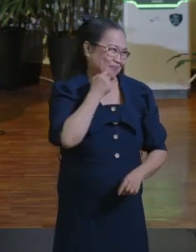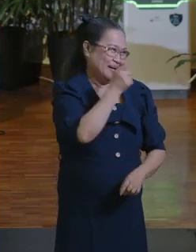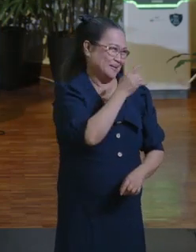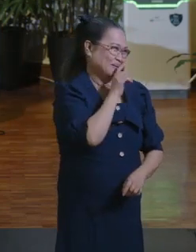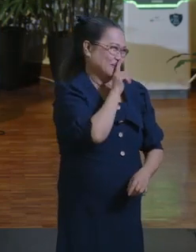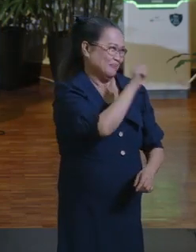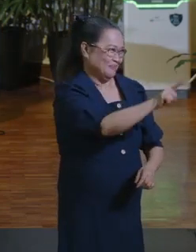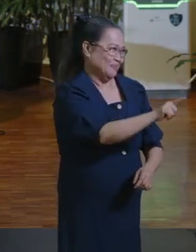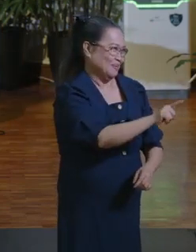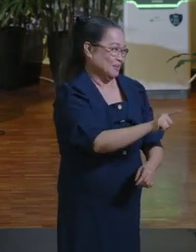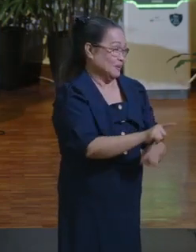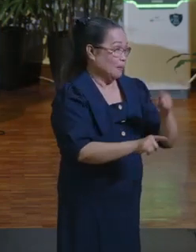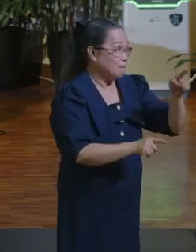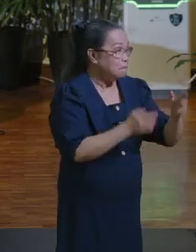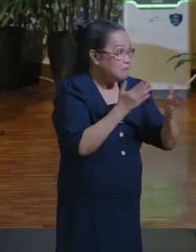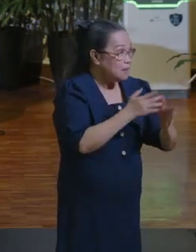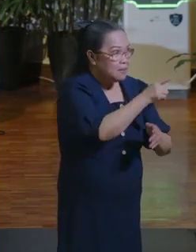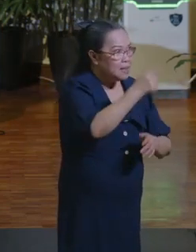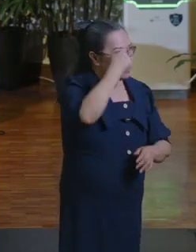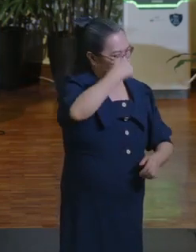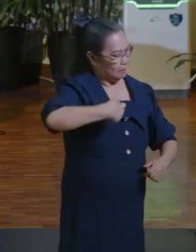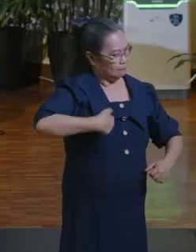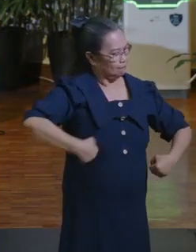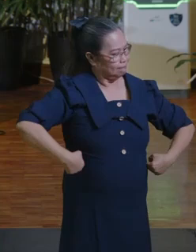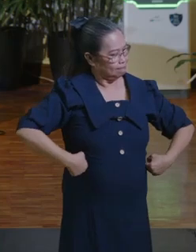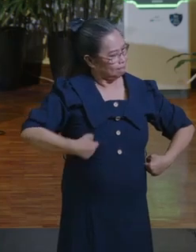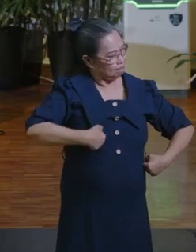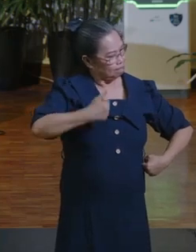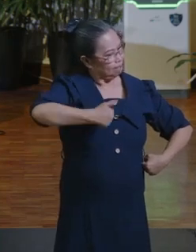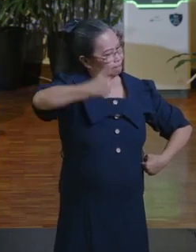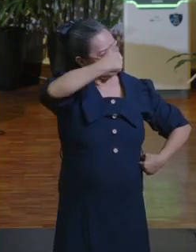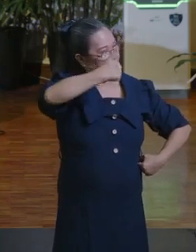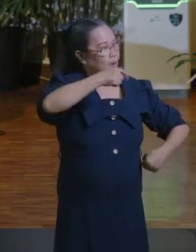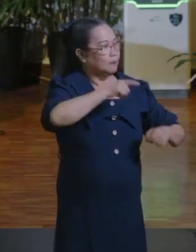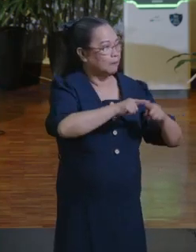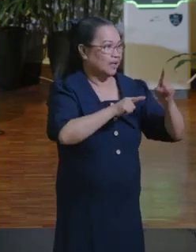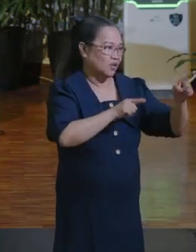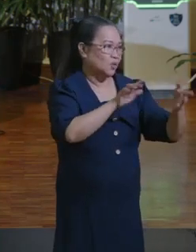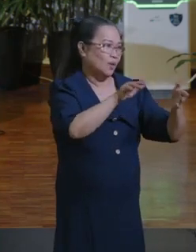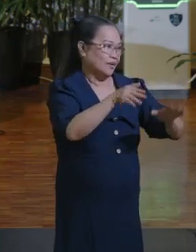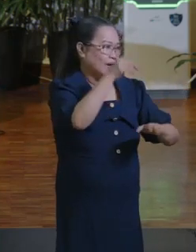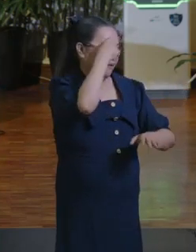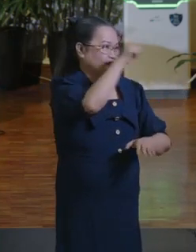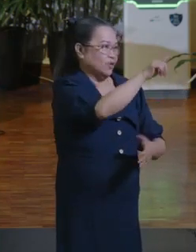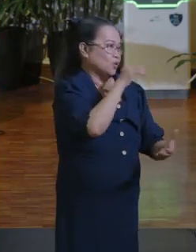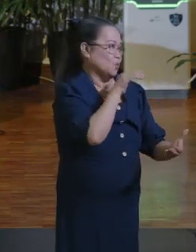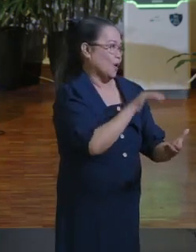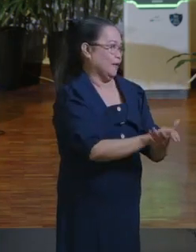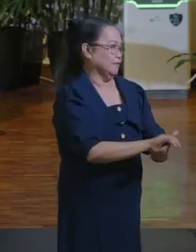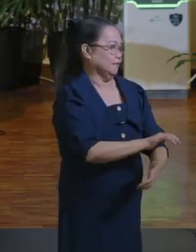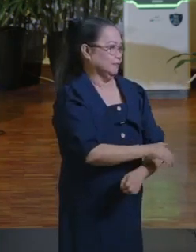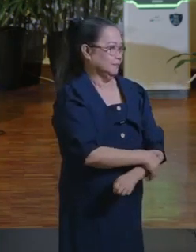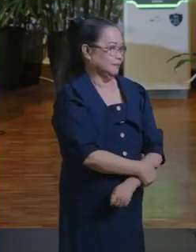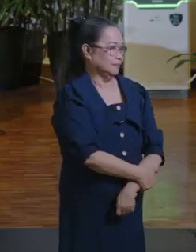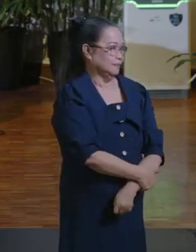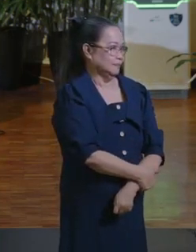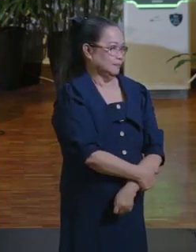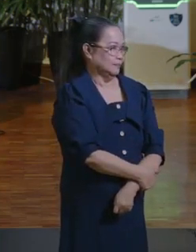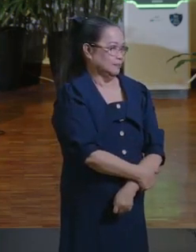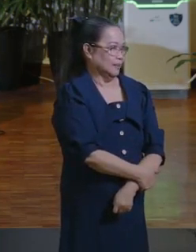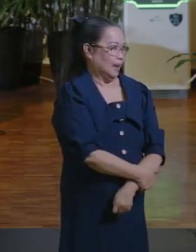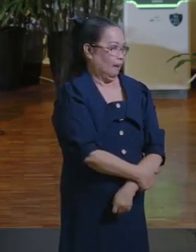Pero hindi po ganun. Ang kalooban ng Diyos, ang kanyang kalooban, ang mga lalaki ay kakaiba